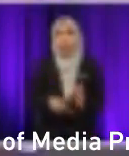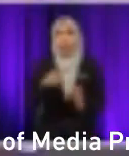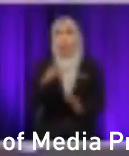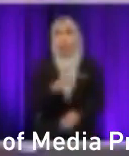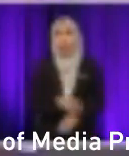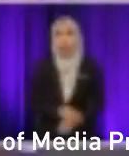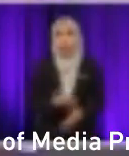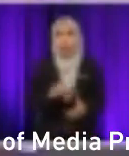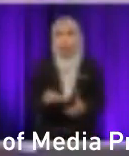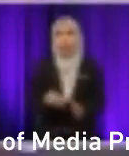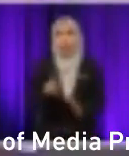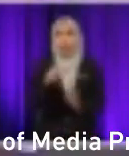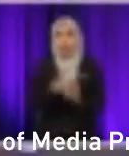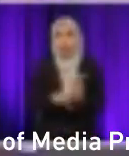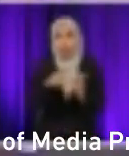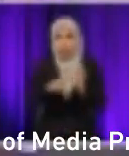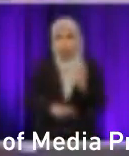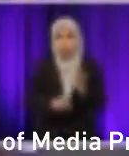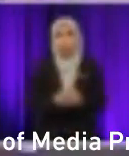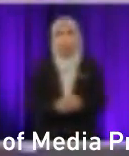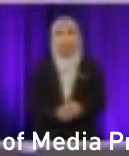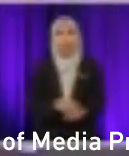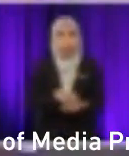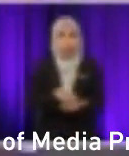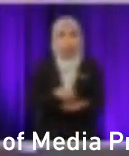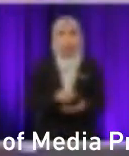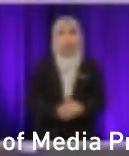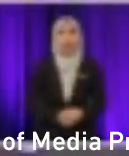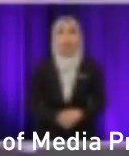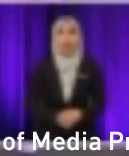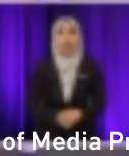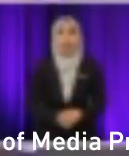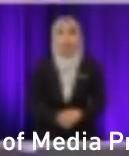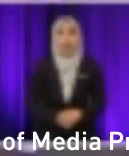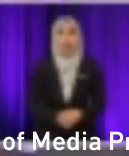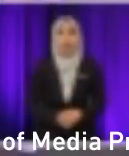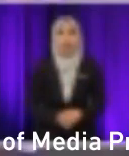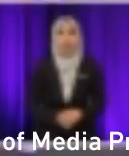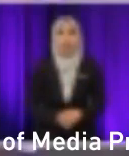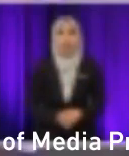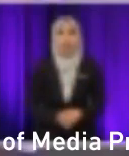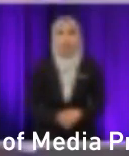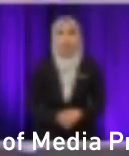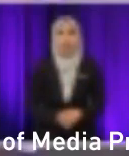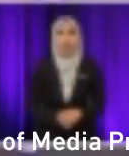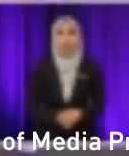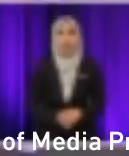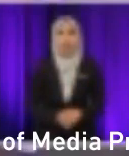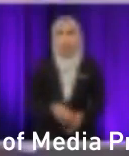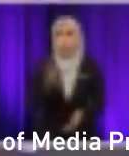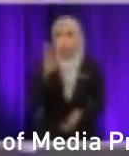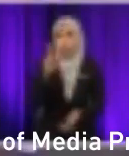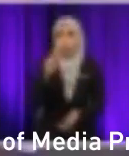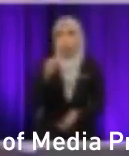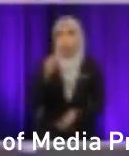pelajar boleh membuat penilaian mana litar yang sesuai. Pelajar akan nyatakan di sini litar yang sesuai. Maknanya kalau 7 markah, kita